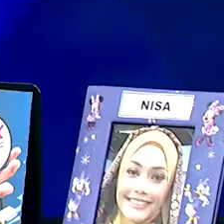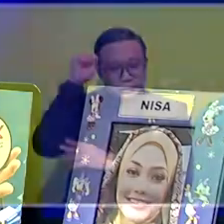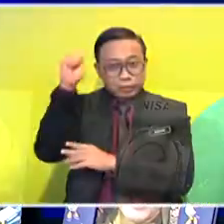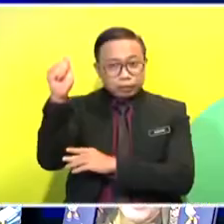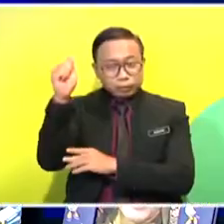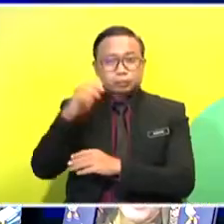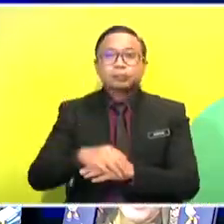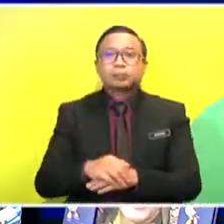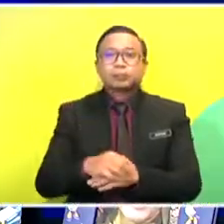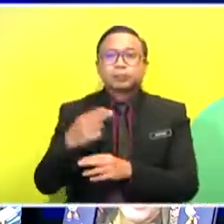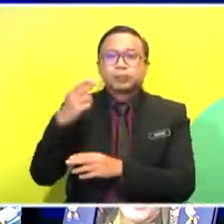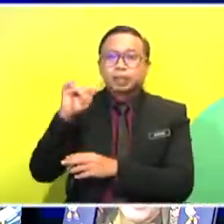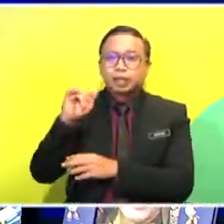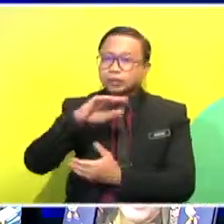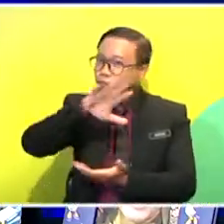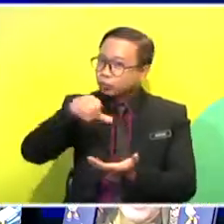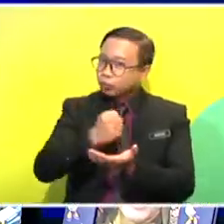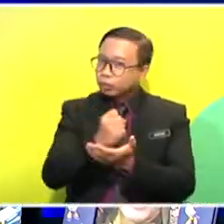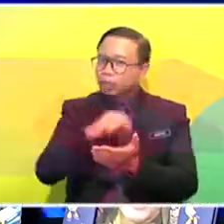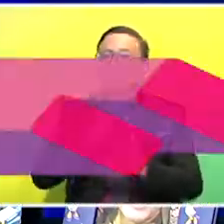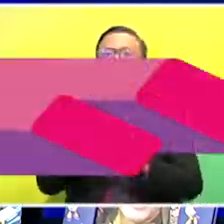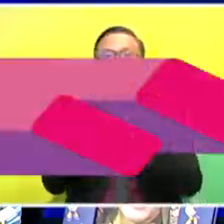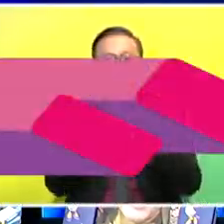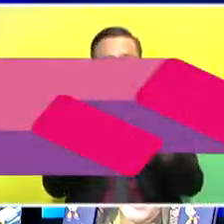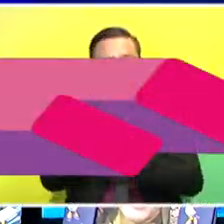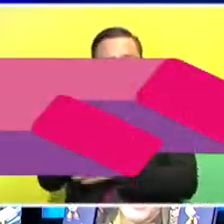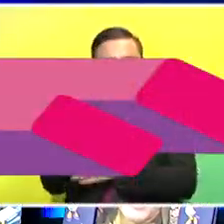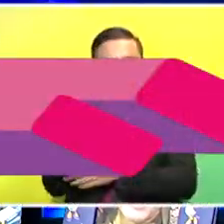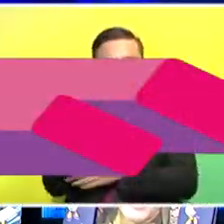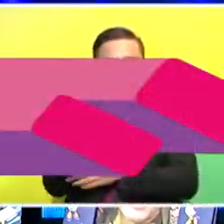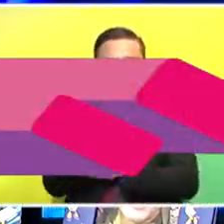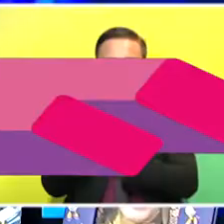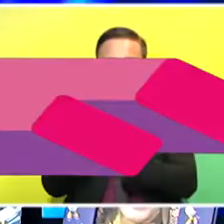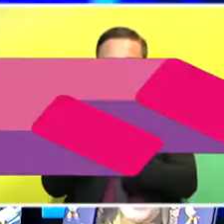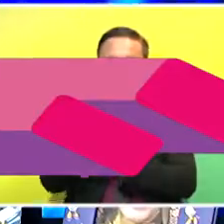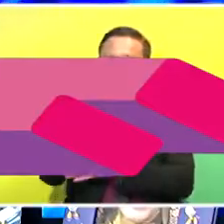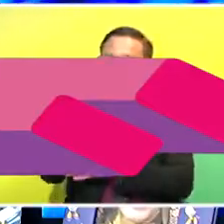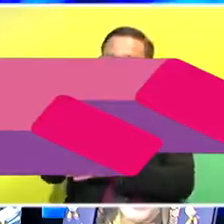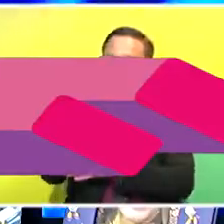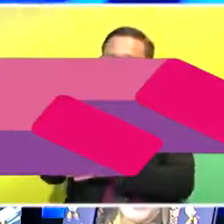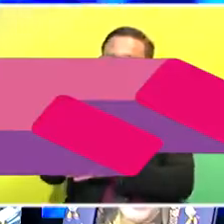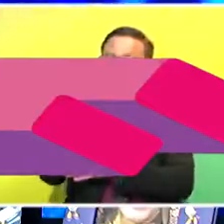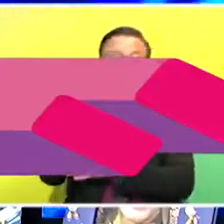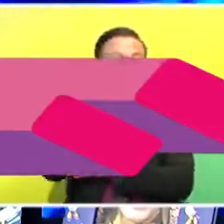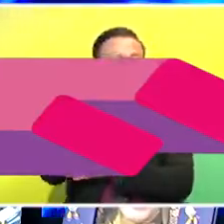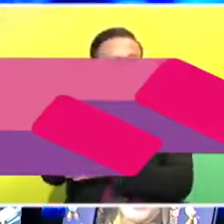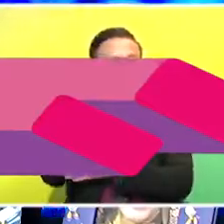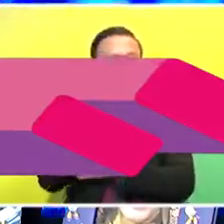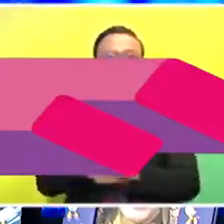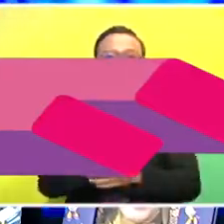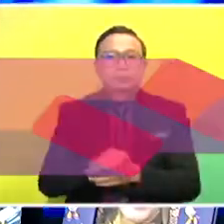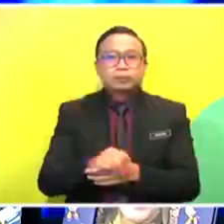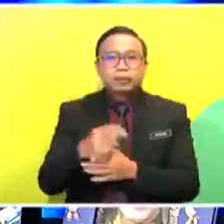Assalamualaikum. Hai semua. Apa khabar murid-murid di rumah? Nama saya NISA Nisa. Hai,